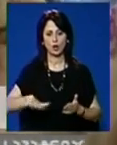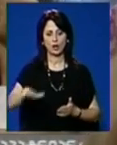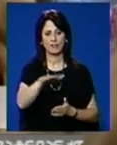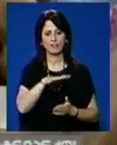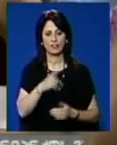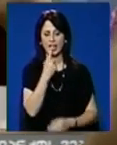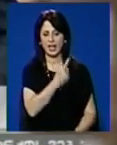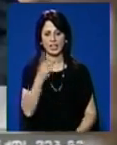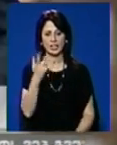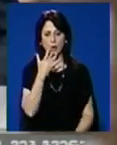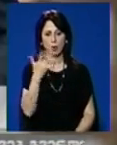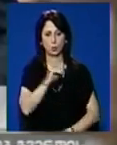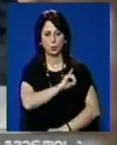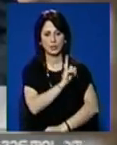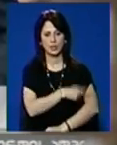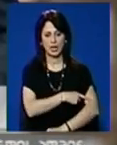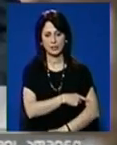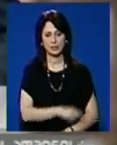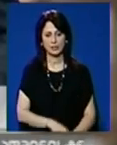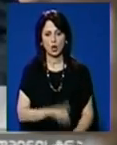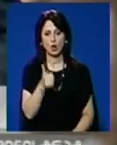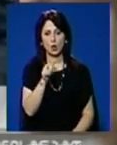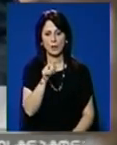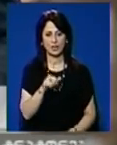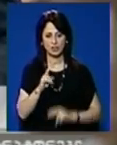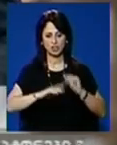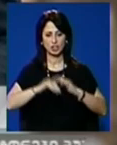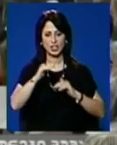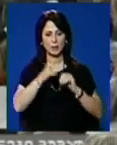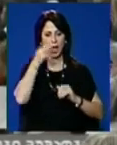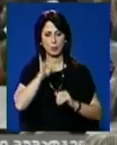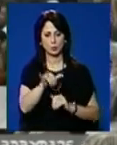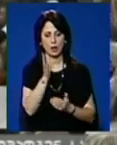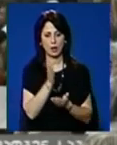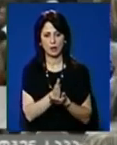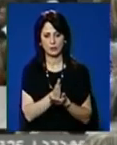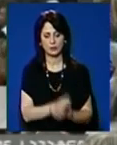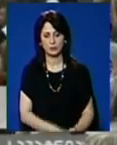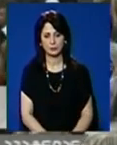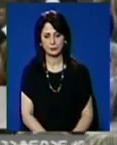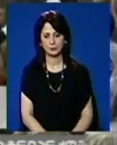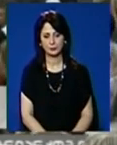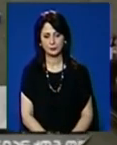ქვეყნის ერთადერთ პოლიტიკურ ძალას, რომელსაც შენების გამოცდილება აქვს.